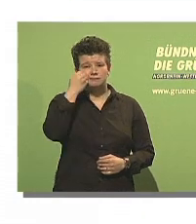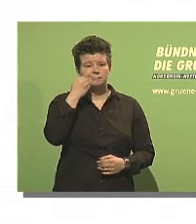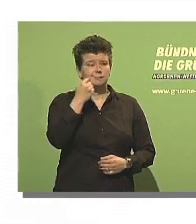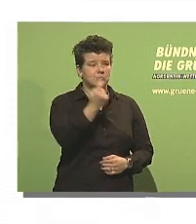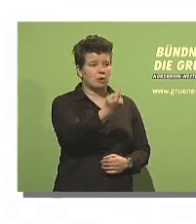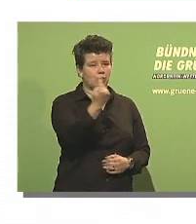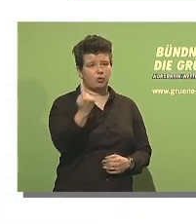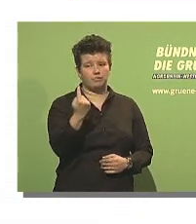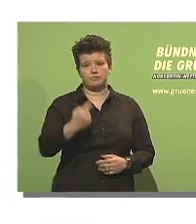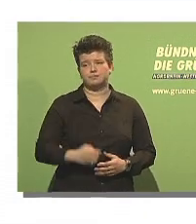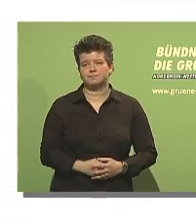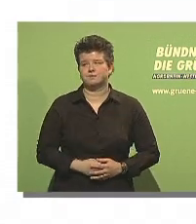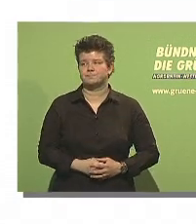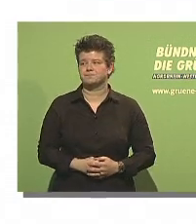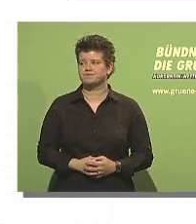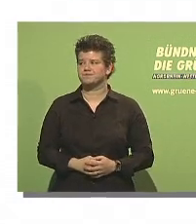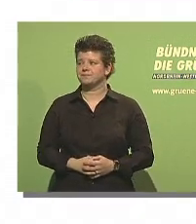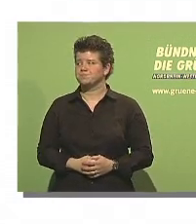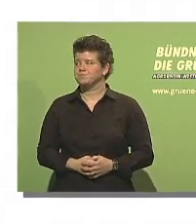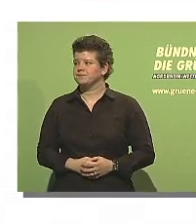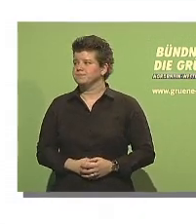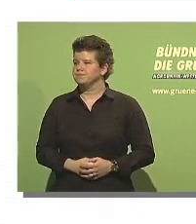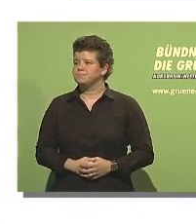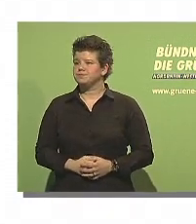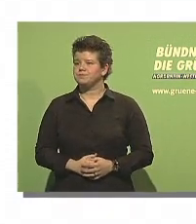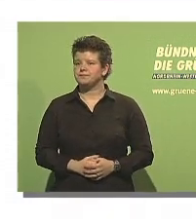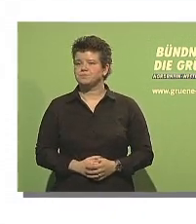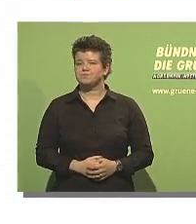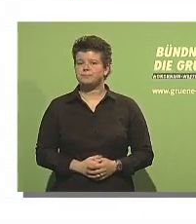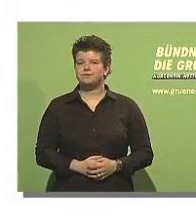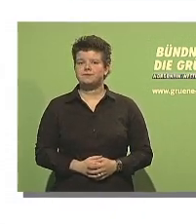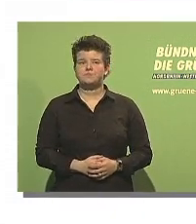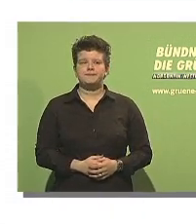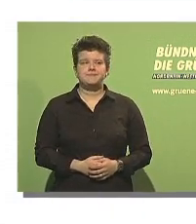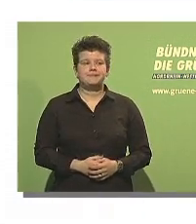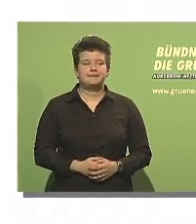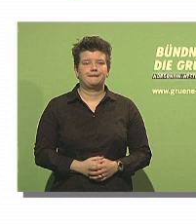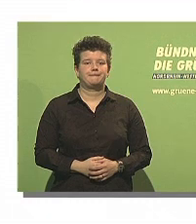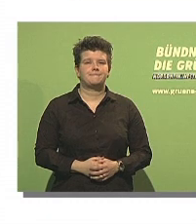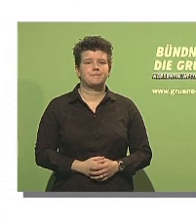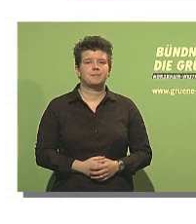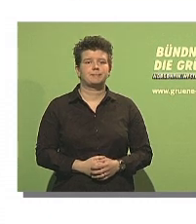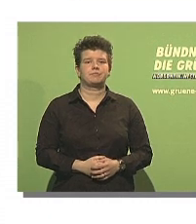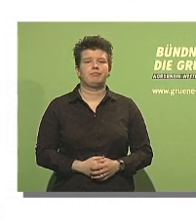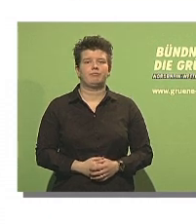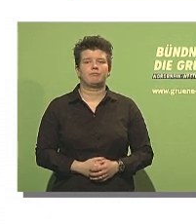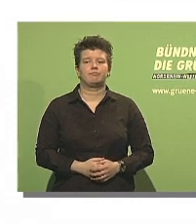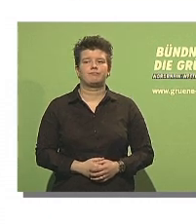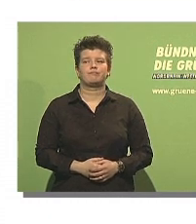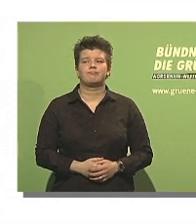bewegen, damit der arme Mann nicht so viel und so weit laufen muss.